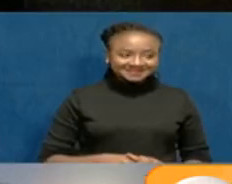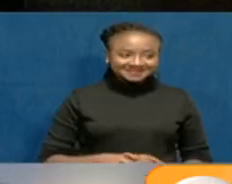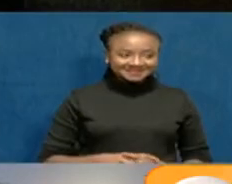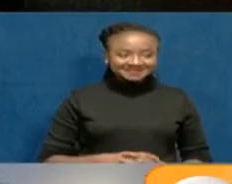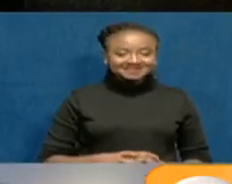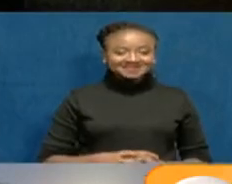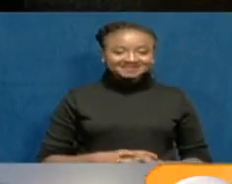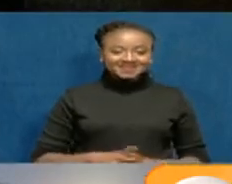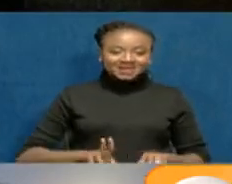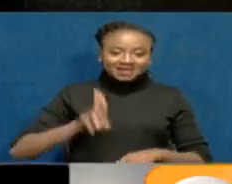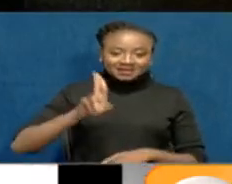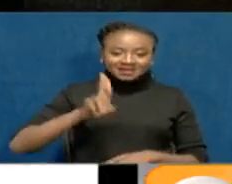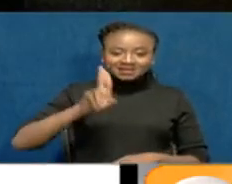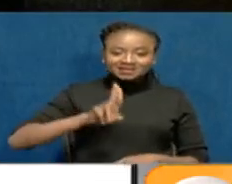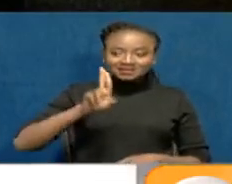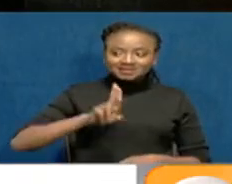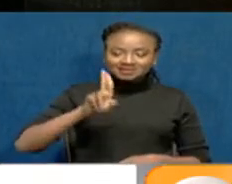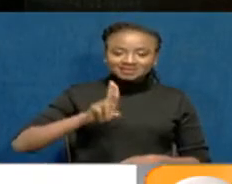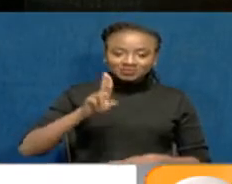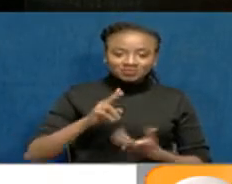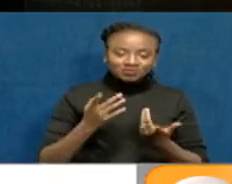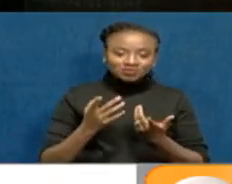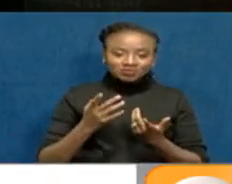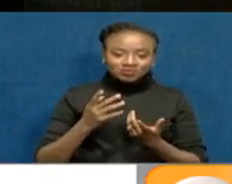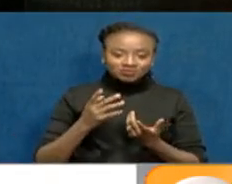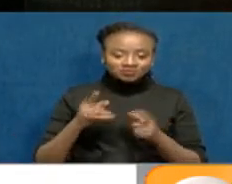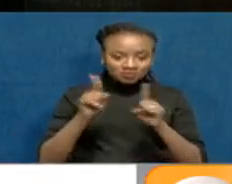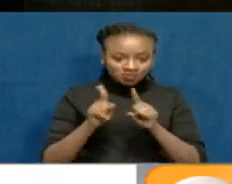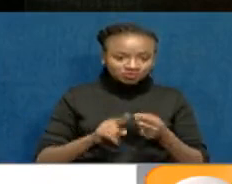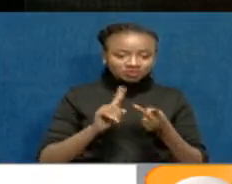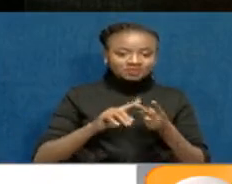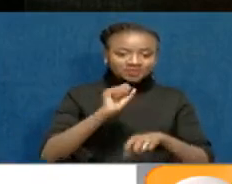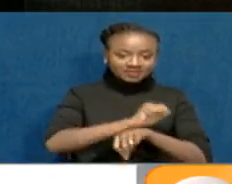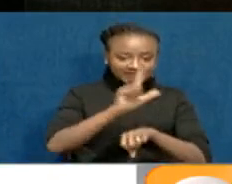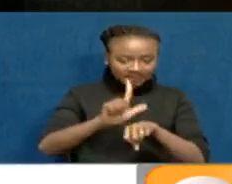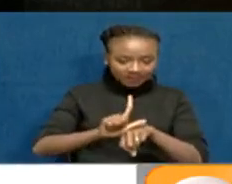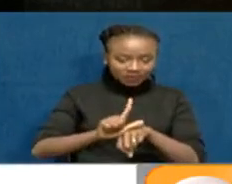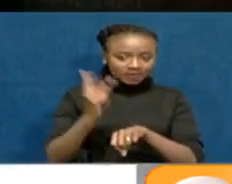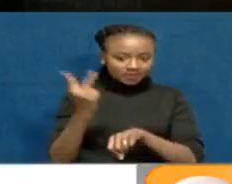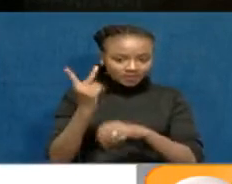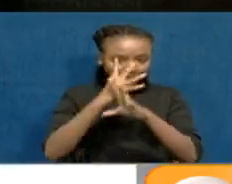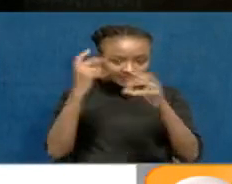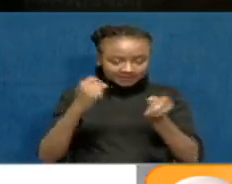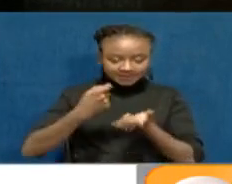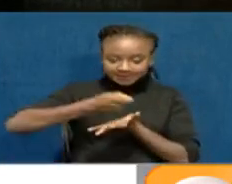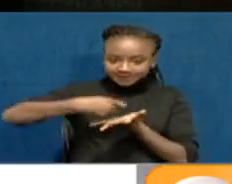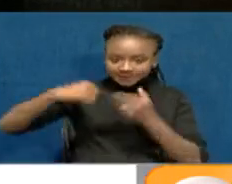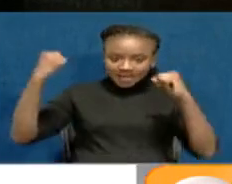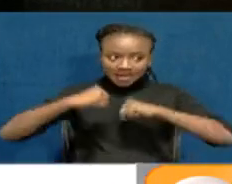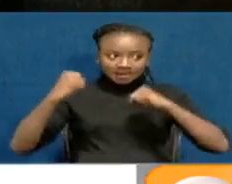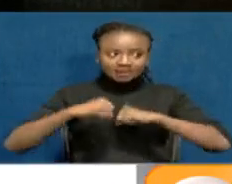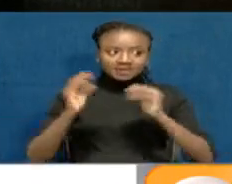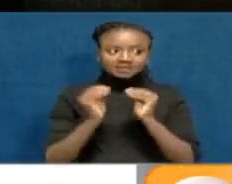Rais Uhuru Kenyatta na mwenzake wa Sierra Leone Julius Maada wametia saini mikataba saba ya ushirikiano kwenye mkutano